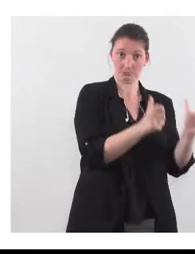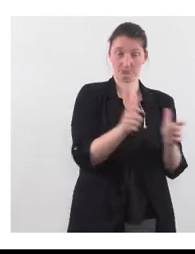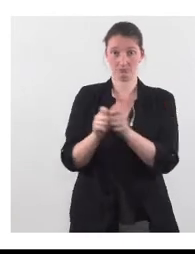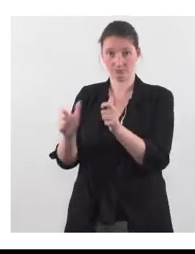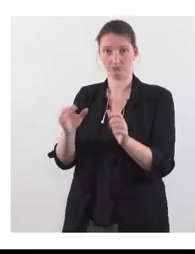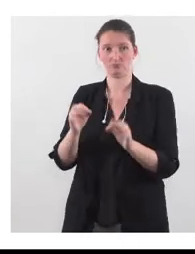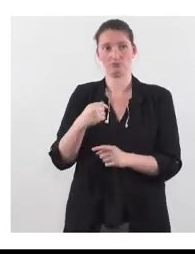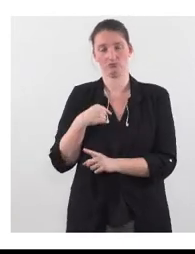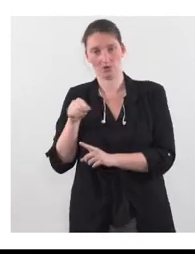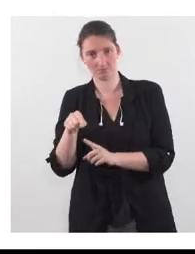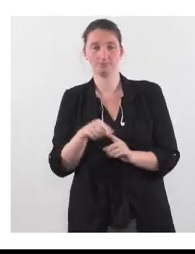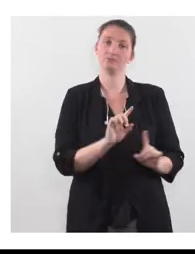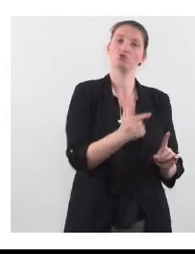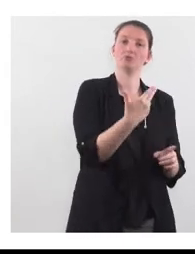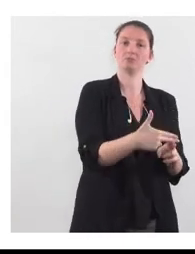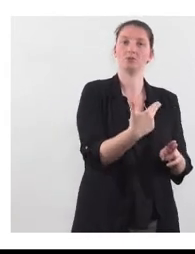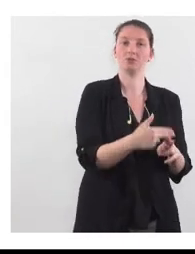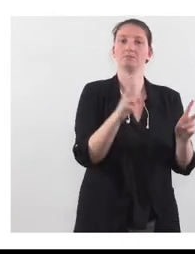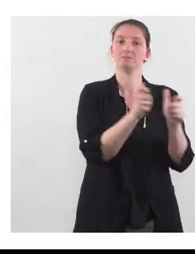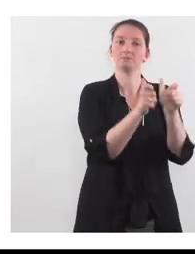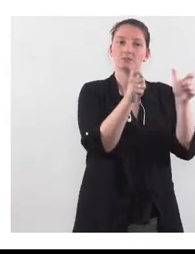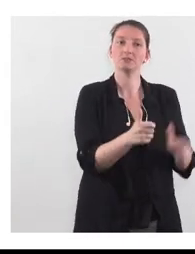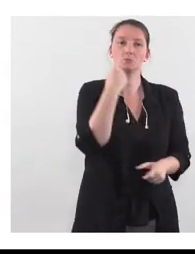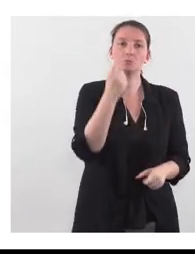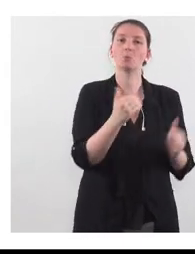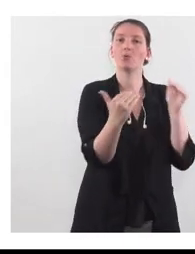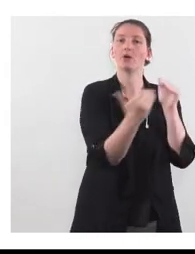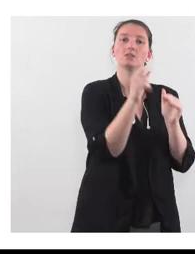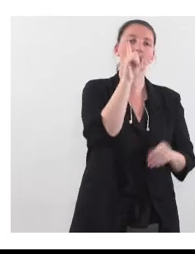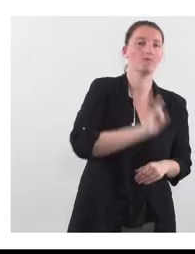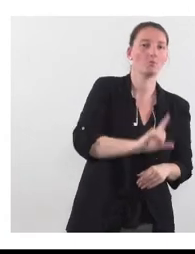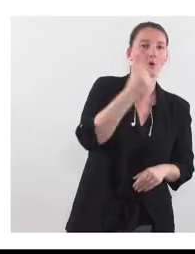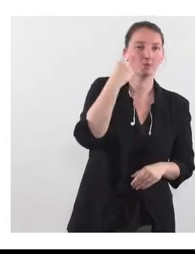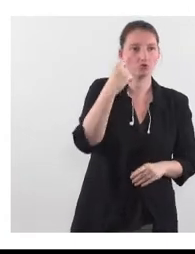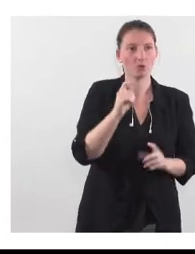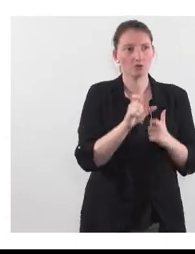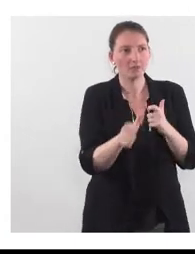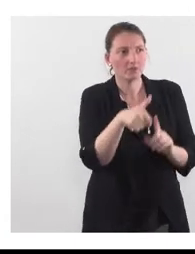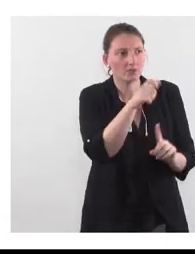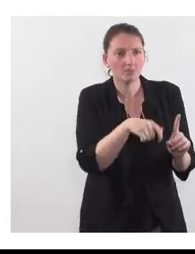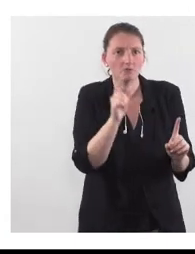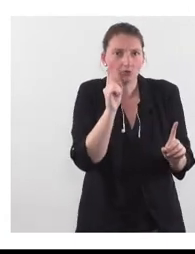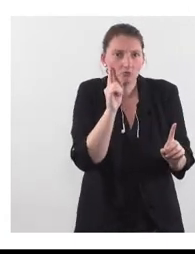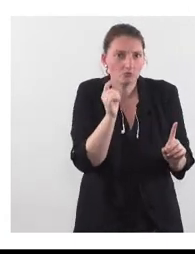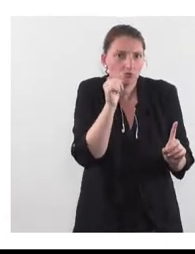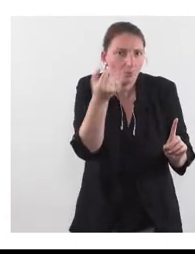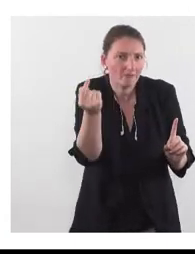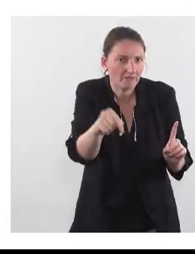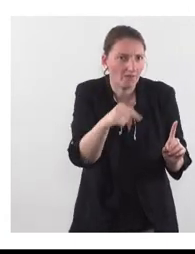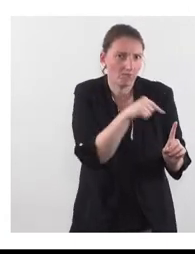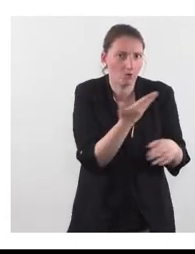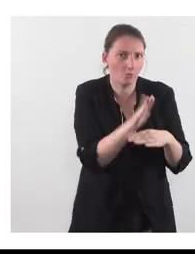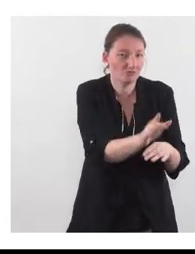un deuxième qui est l'Institut pour l'égalité des femmes et des hommes. Et je pense que Lisbeth vient demain. Je ne sais pas si elle est là aujourd'hui, mais Lisbeth vient demain